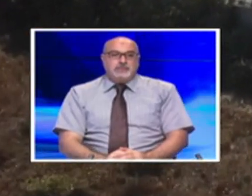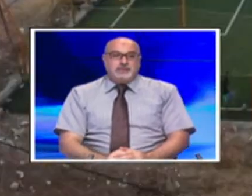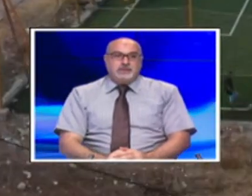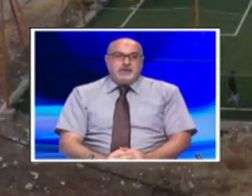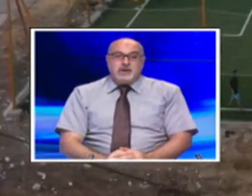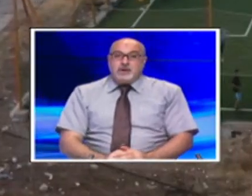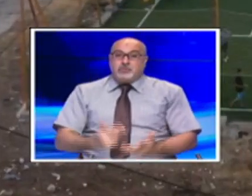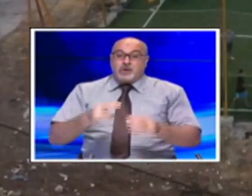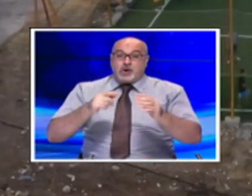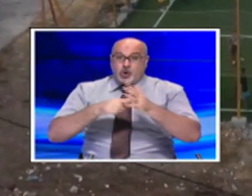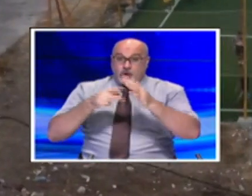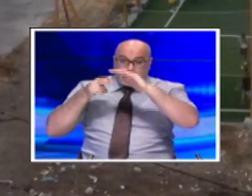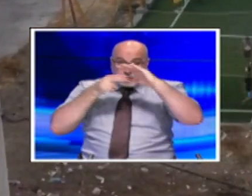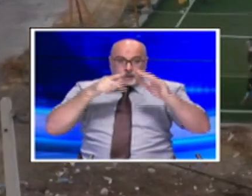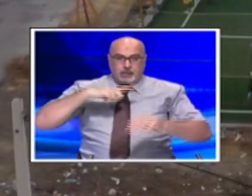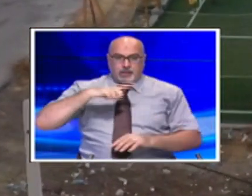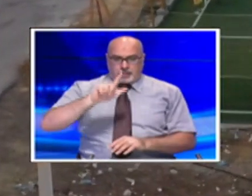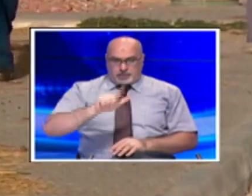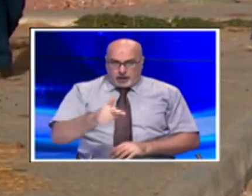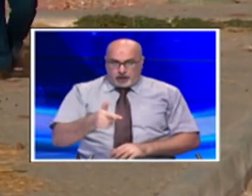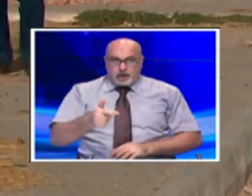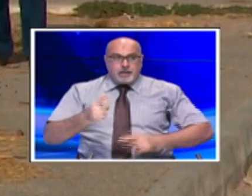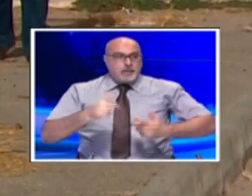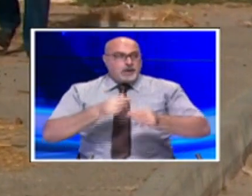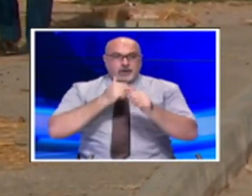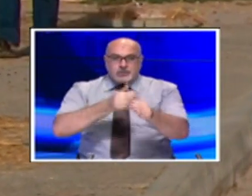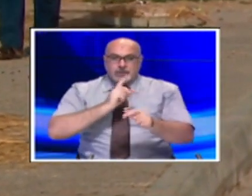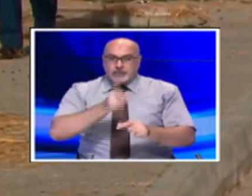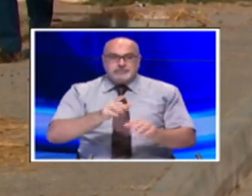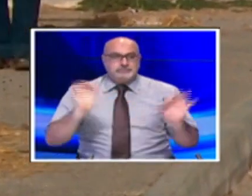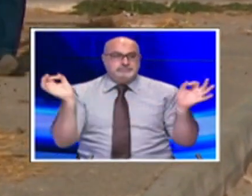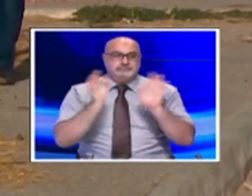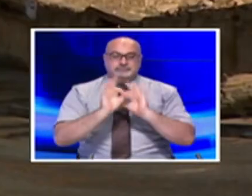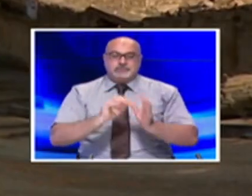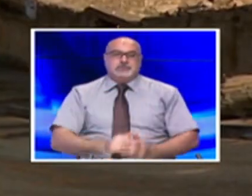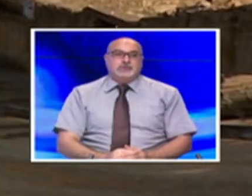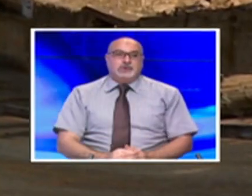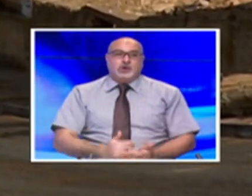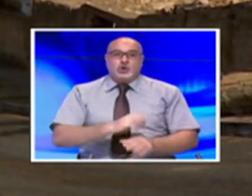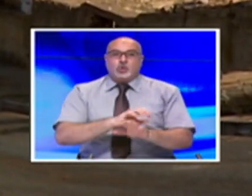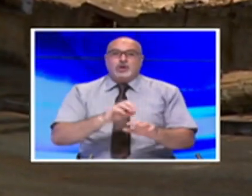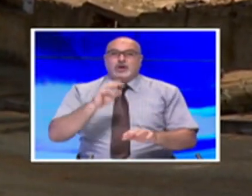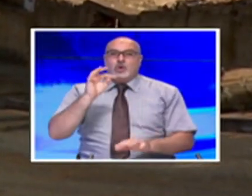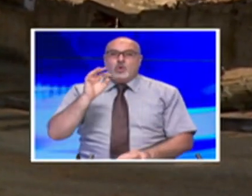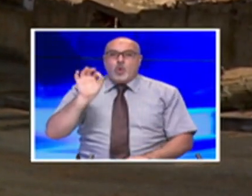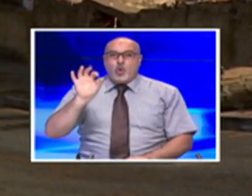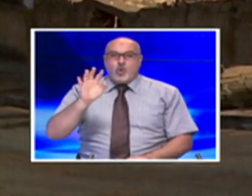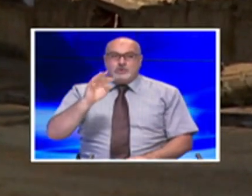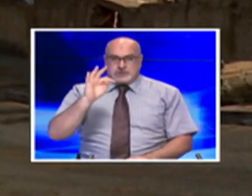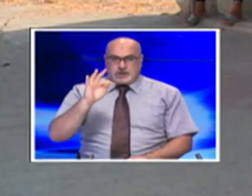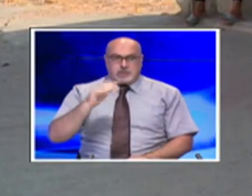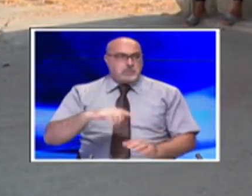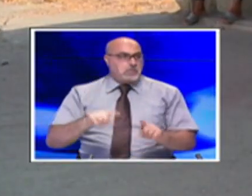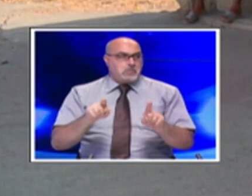امام عدسات الكاميرات لا تطبيقا للتعليمات. بسيدي غانم بولايه وهران لا يزال الواقع